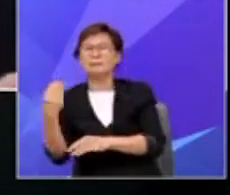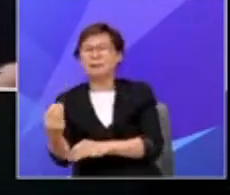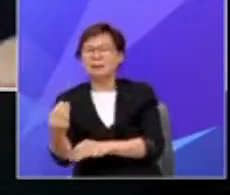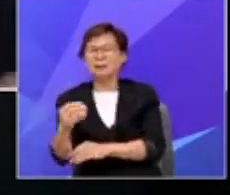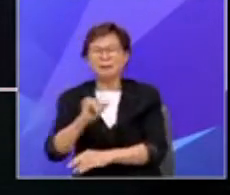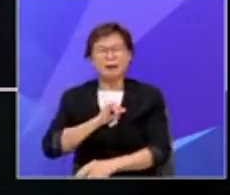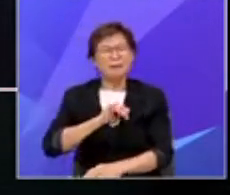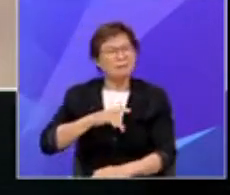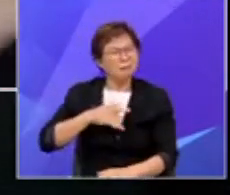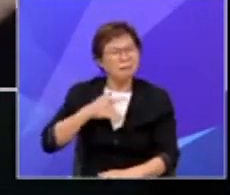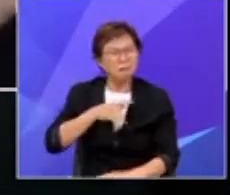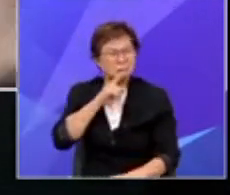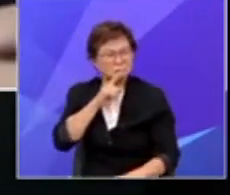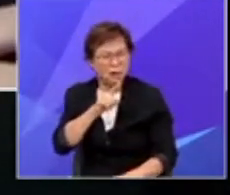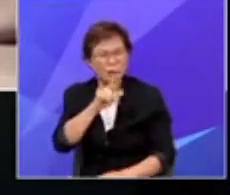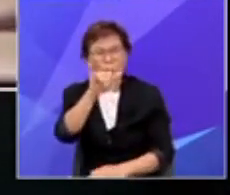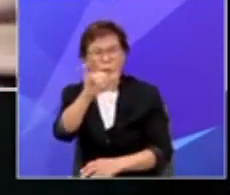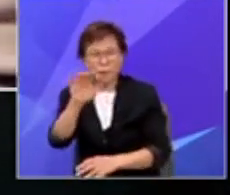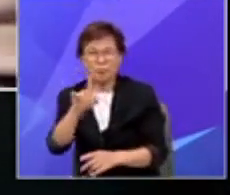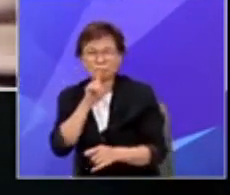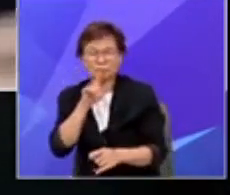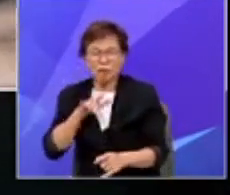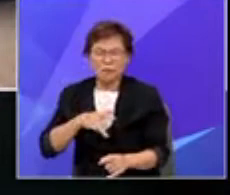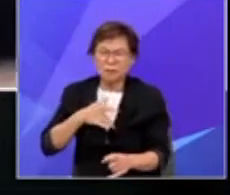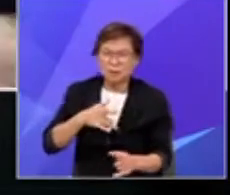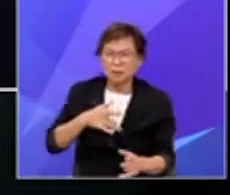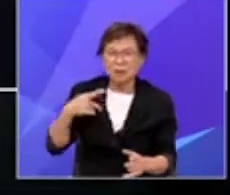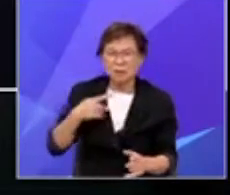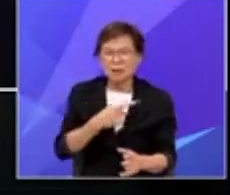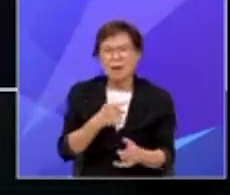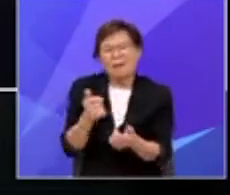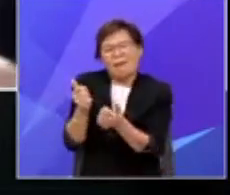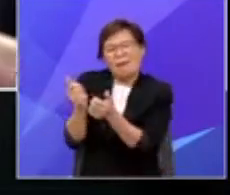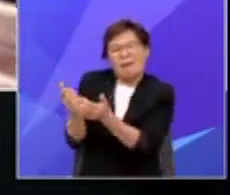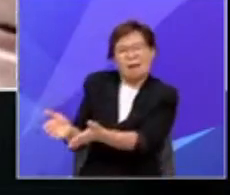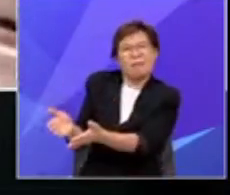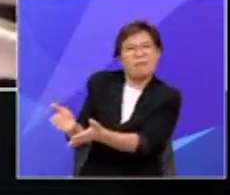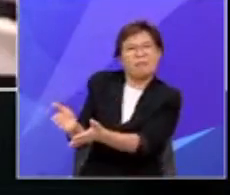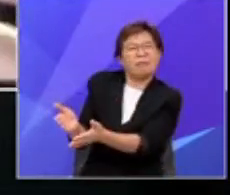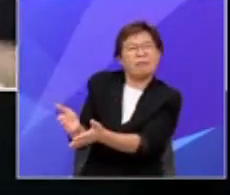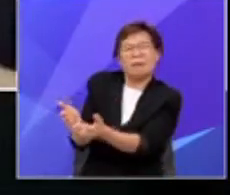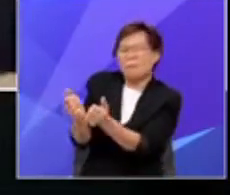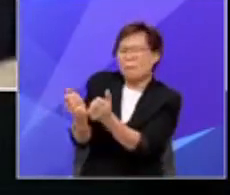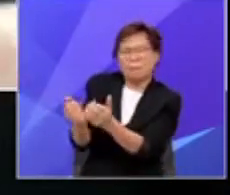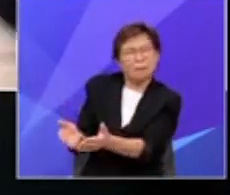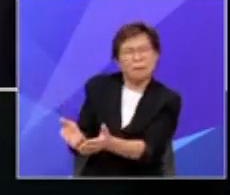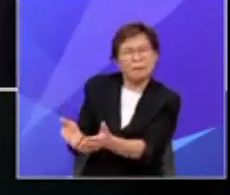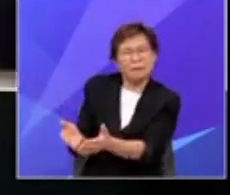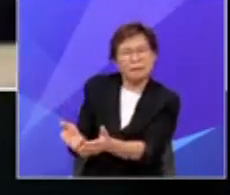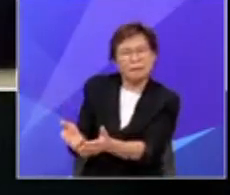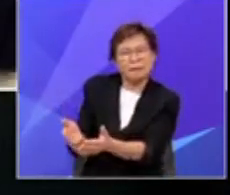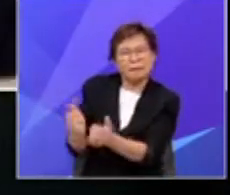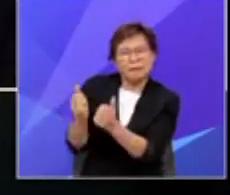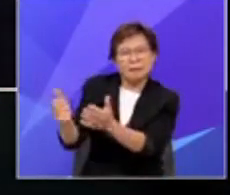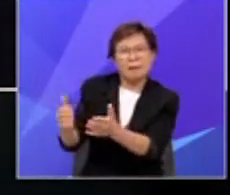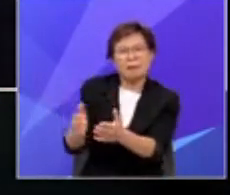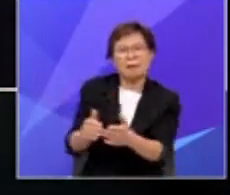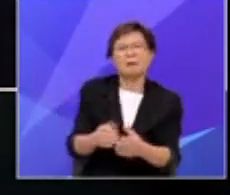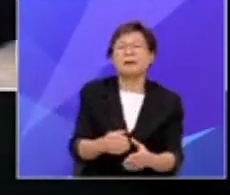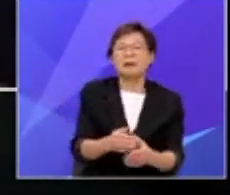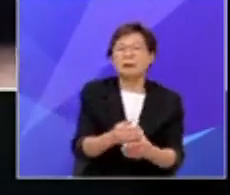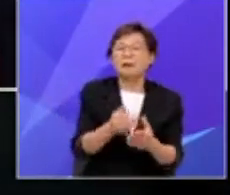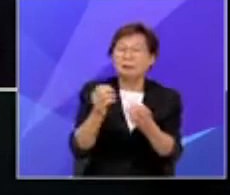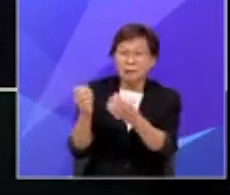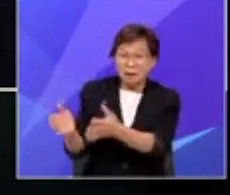akhirat sebenarnya kita Kennedy akan menyiapkan Hai kandungan biji tool